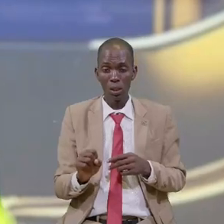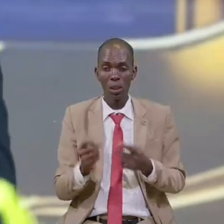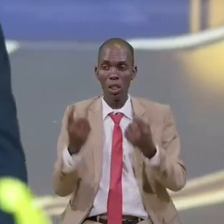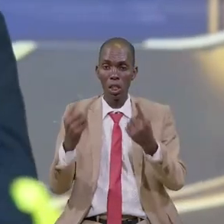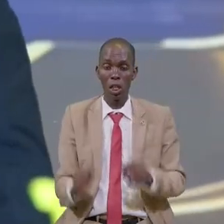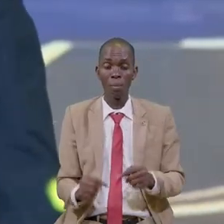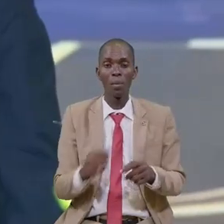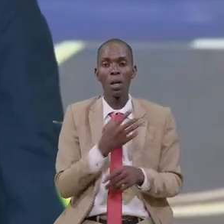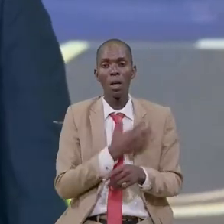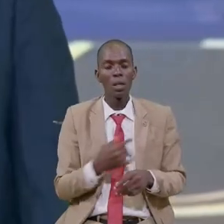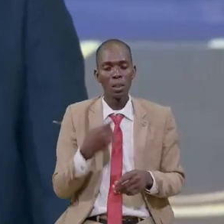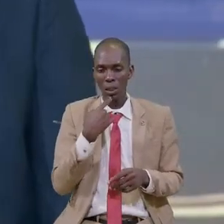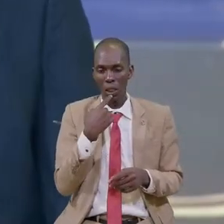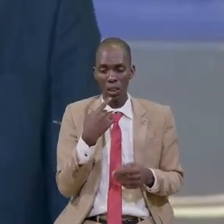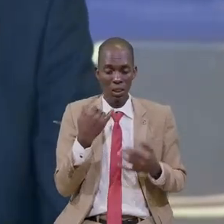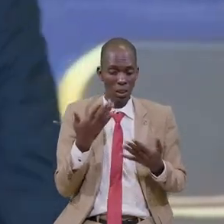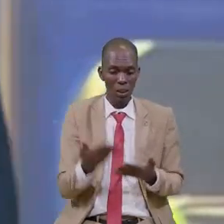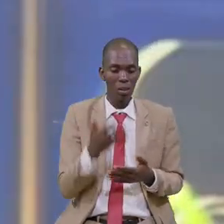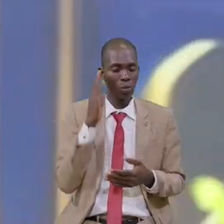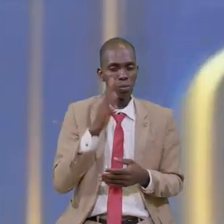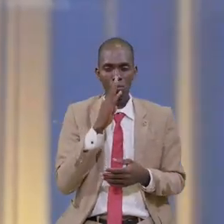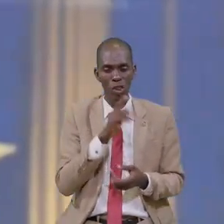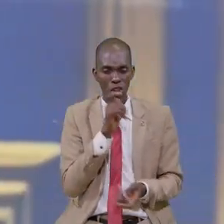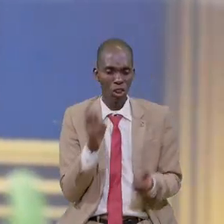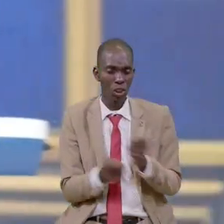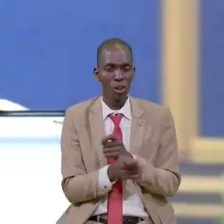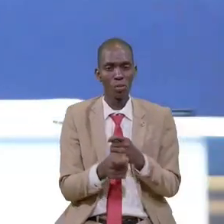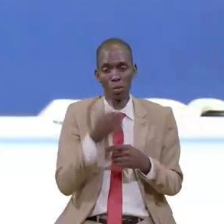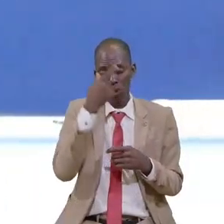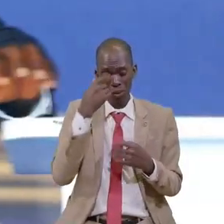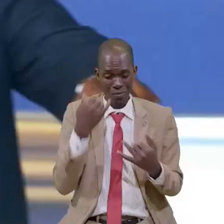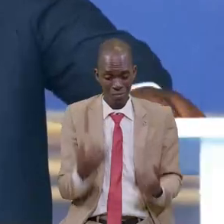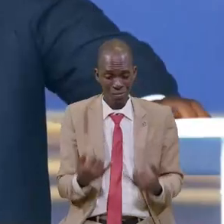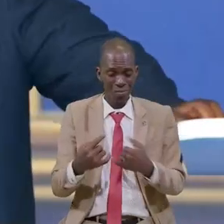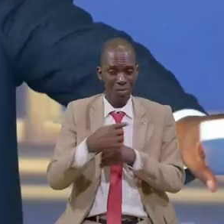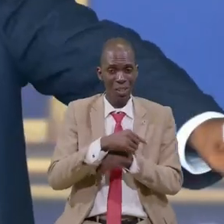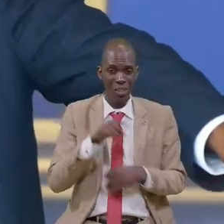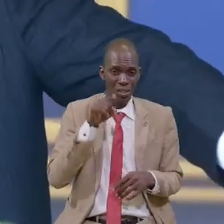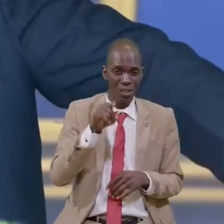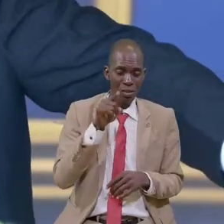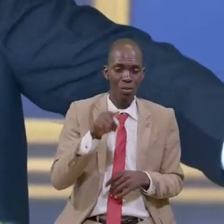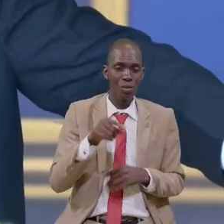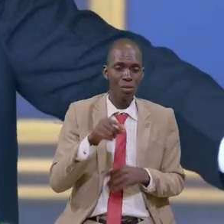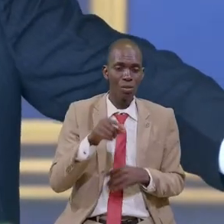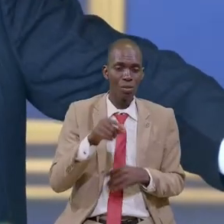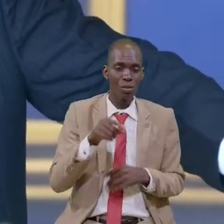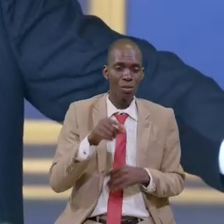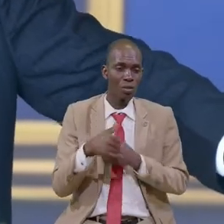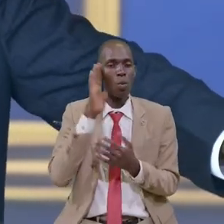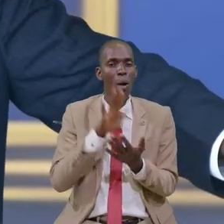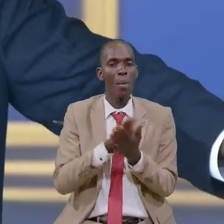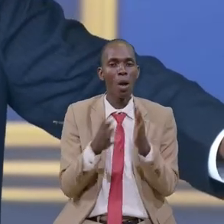produire. Ces esclaves comme nation, ils deviendront la nation